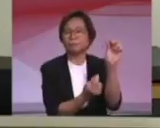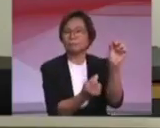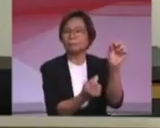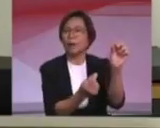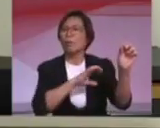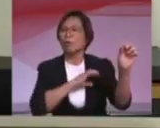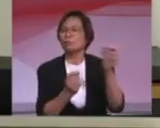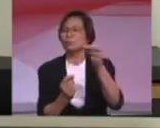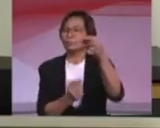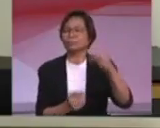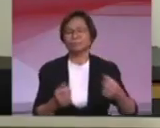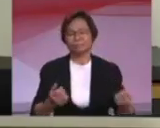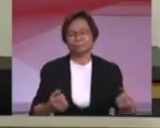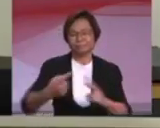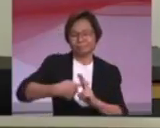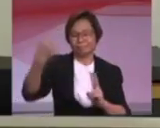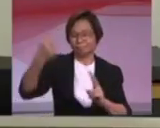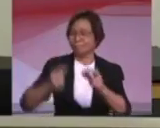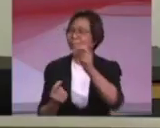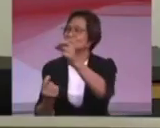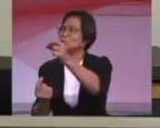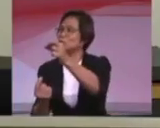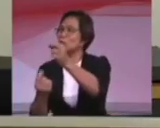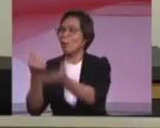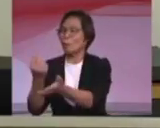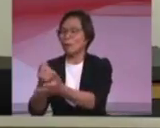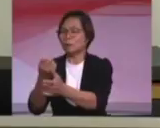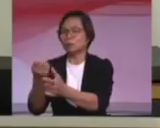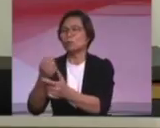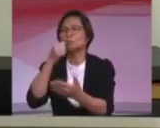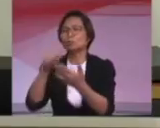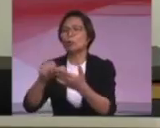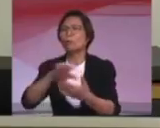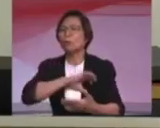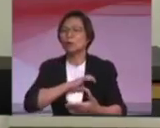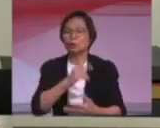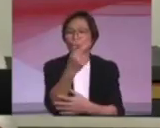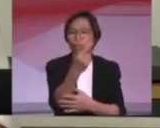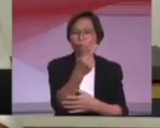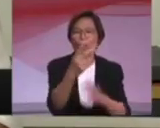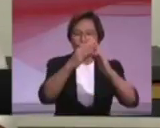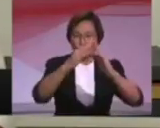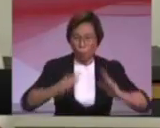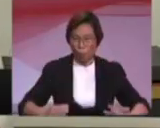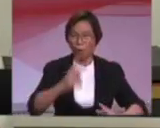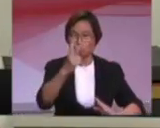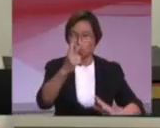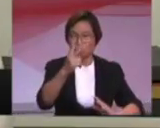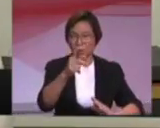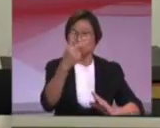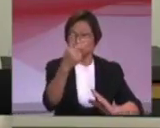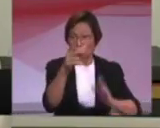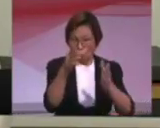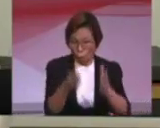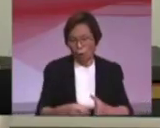polis di sekatan-sekatan jalan raya. Hanya 2 orang saja yang dibenarkan keluar daripada rumah untuk membeli